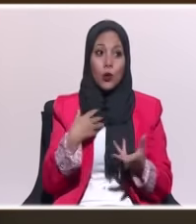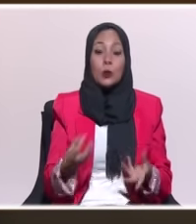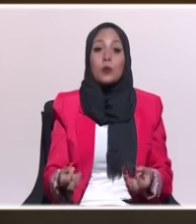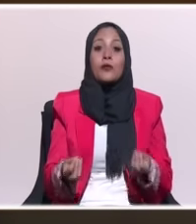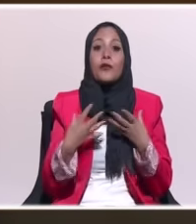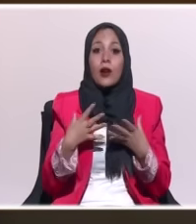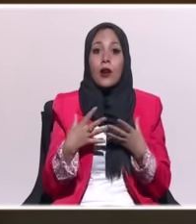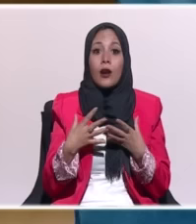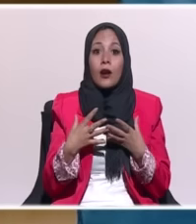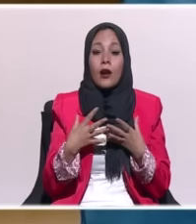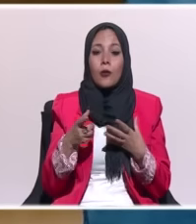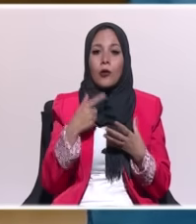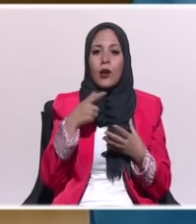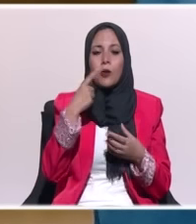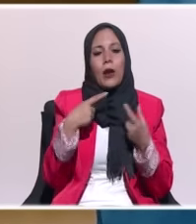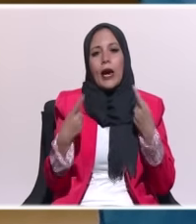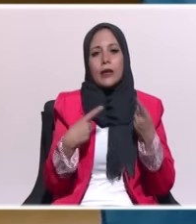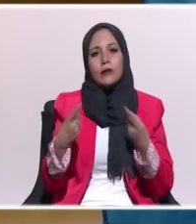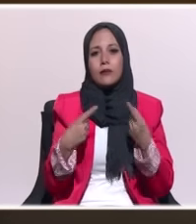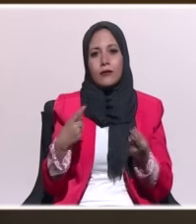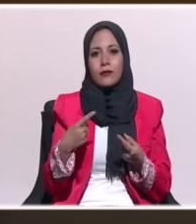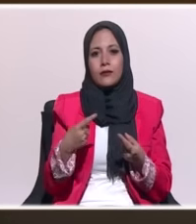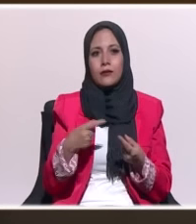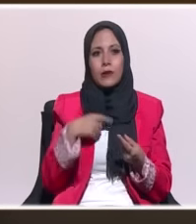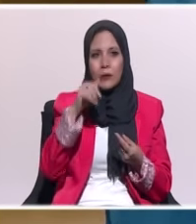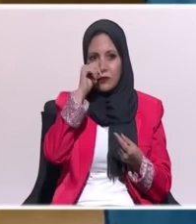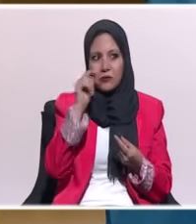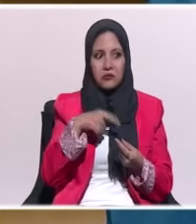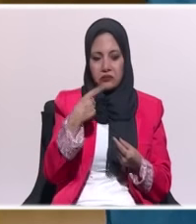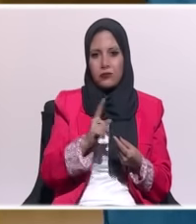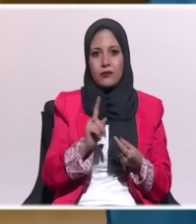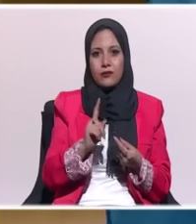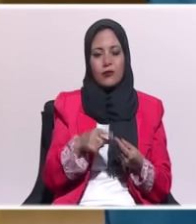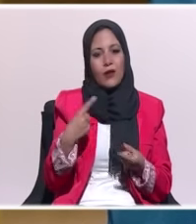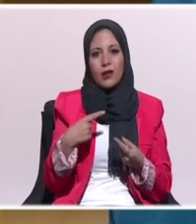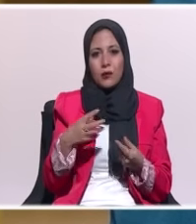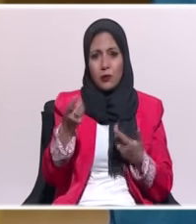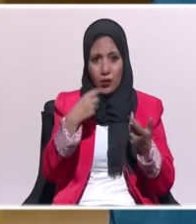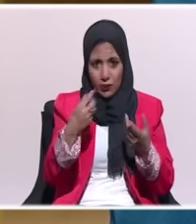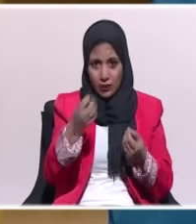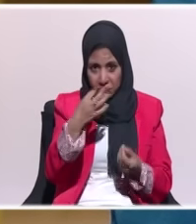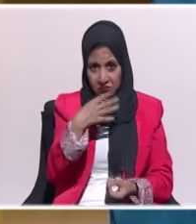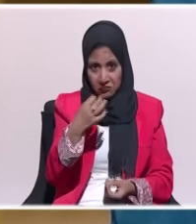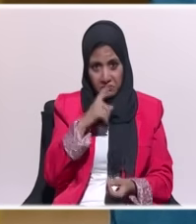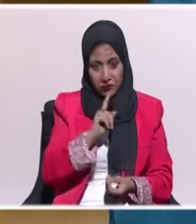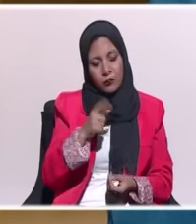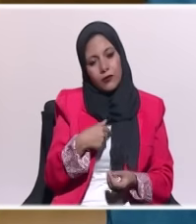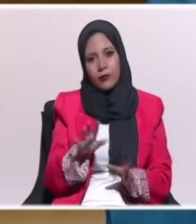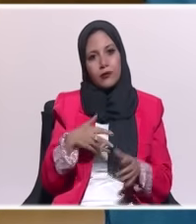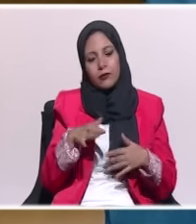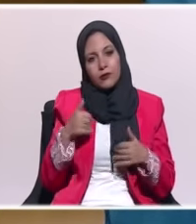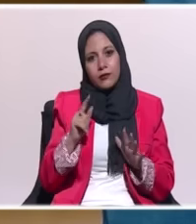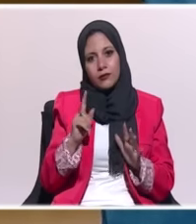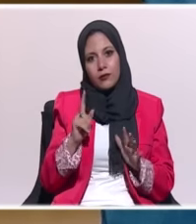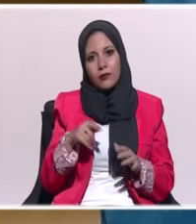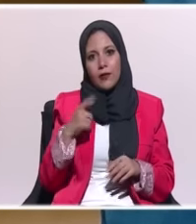بتقوليها كده على سبيل، انا بقولها على سبيل ايه؟ الرفض، يعني الرفض للاسلوب او اللي انت بتعمليه معايا. فقالت لك